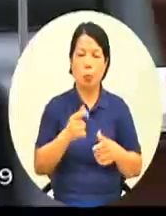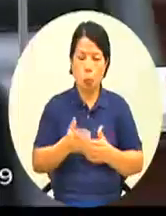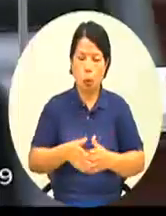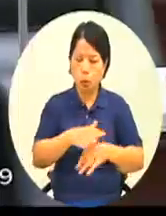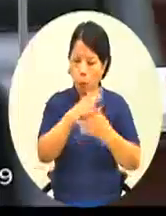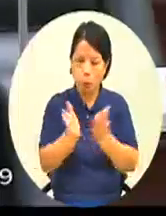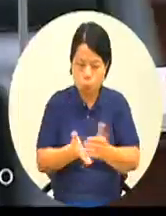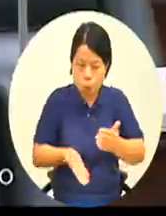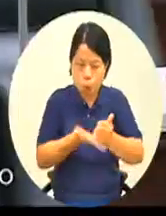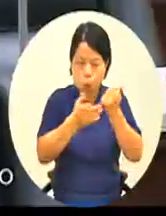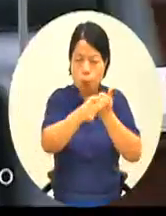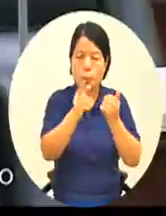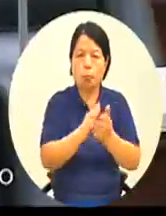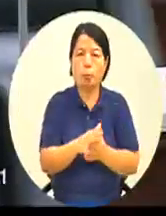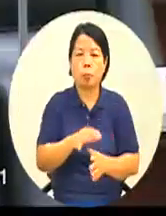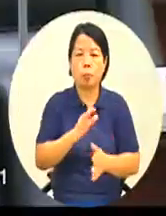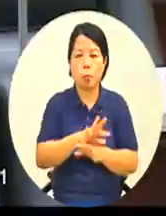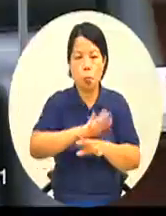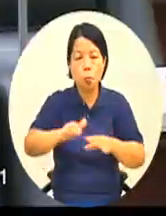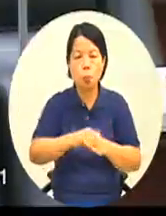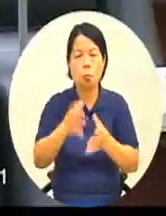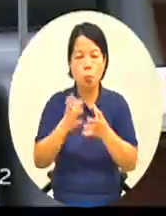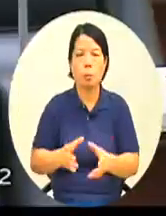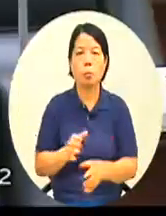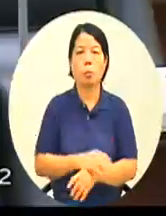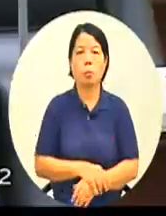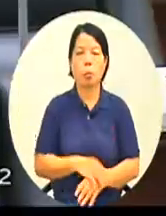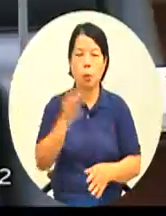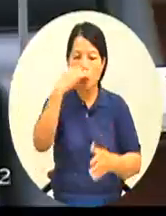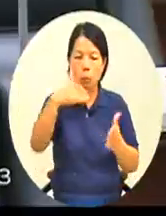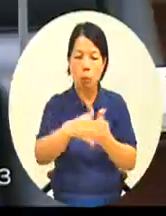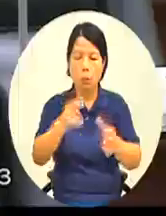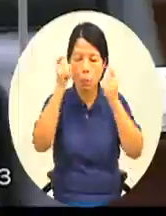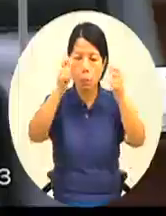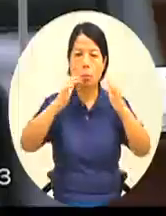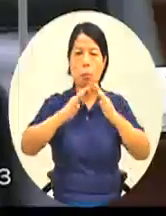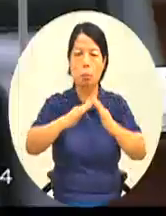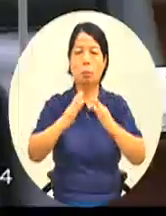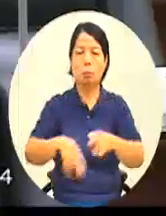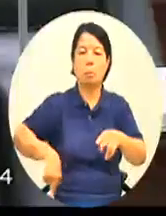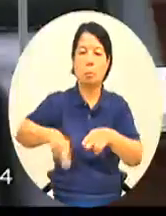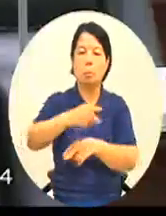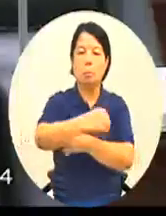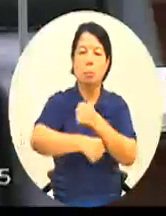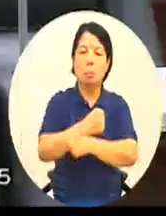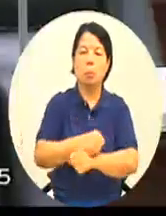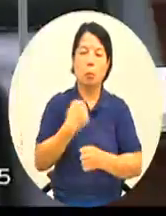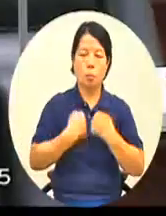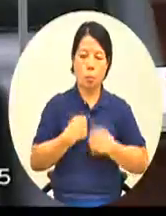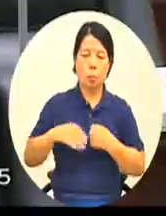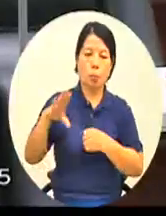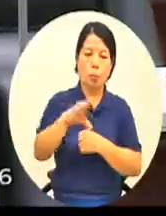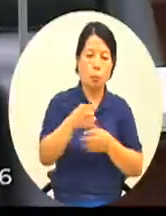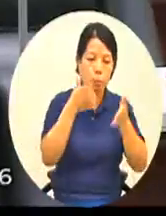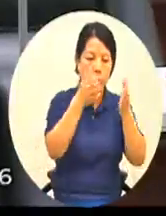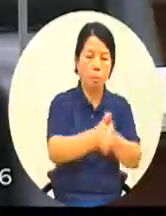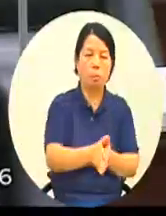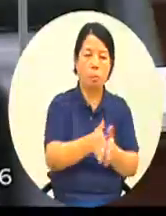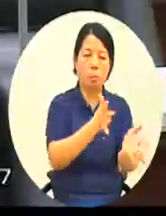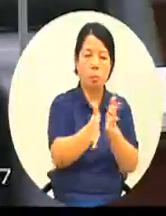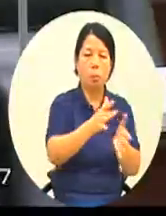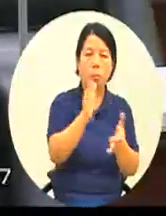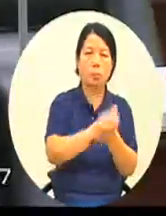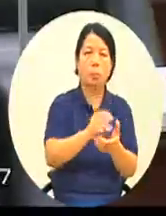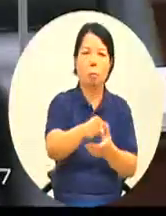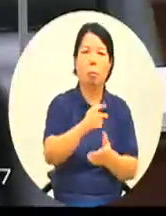产生那我目前为止我都还没有看到我们高雄市政府有这个行动沐浴车针对街友的服务。有，我看到一